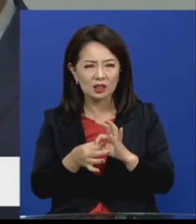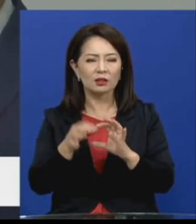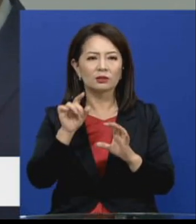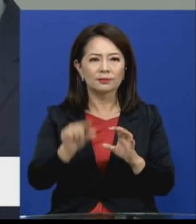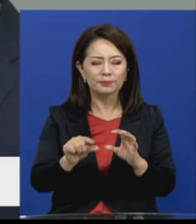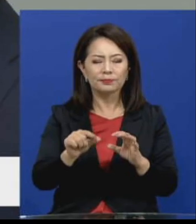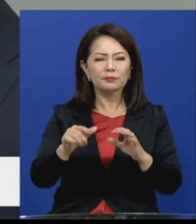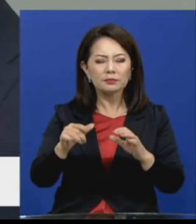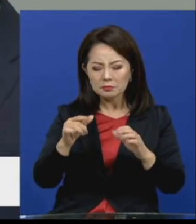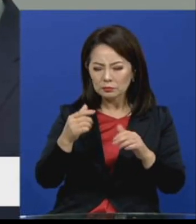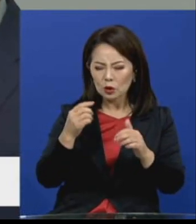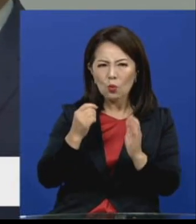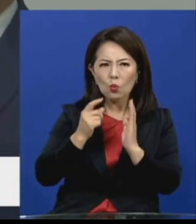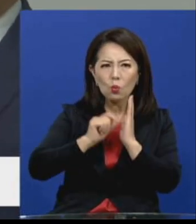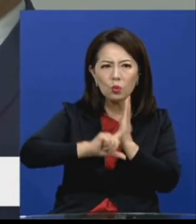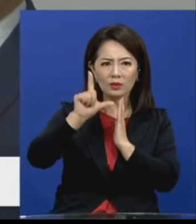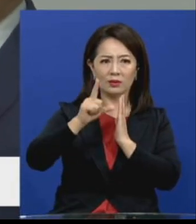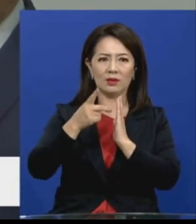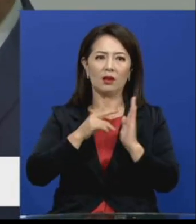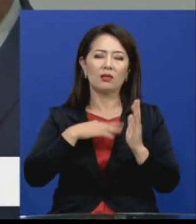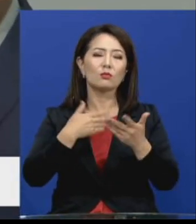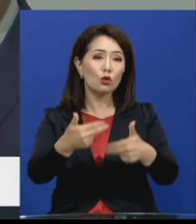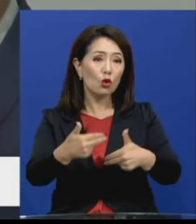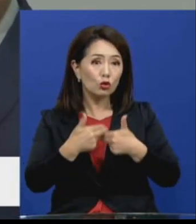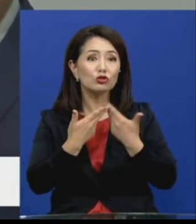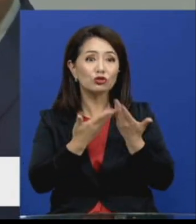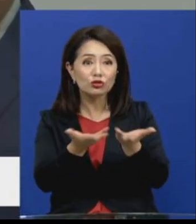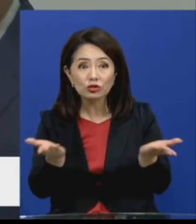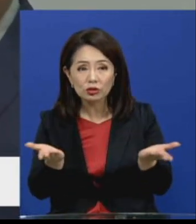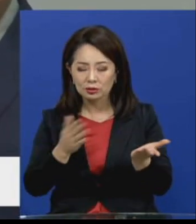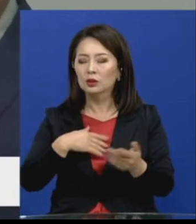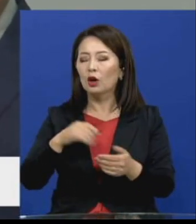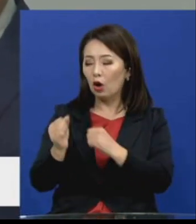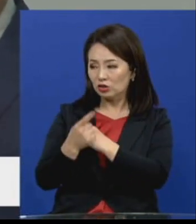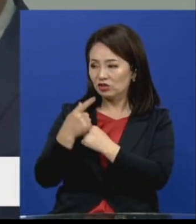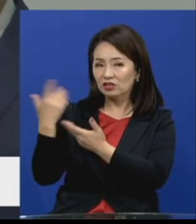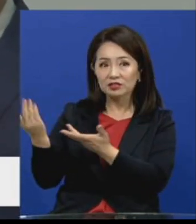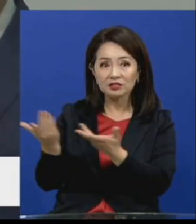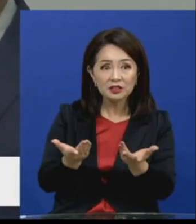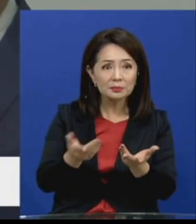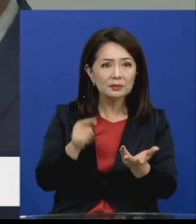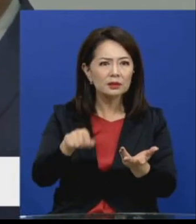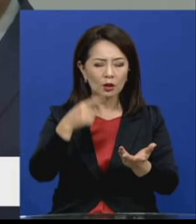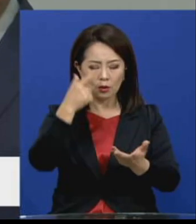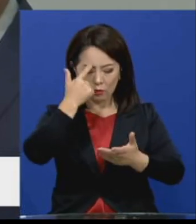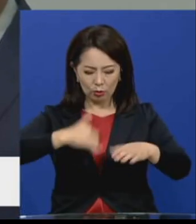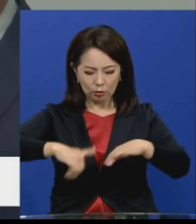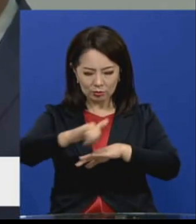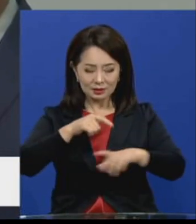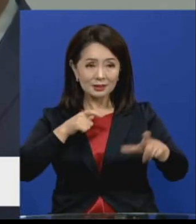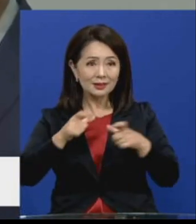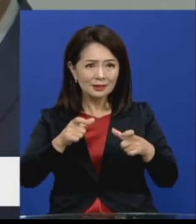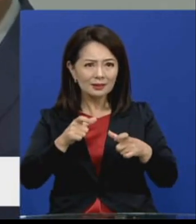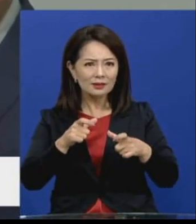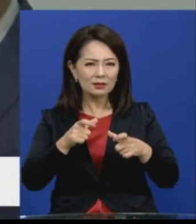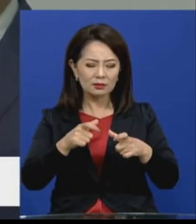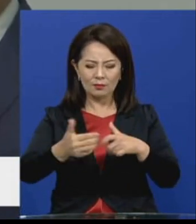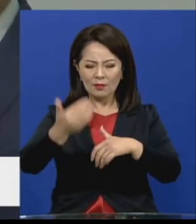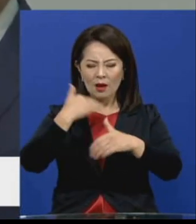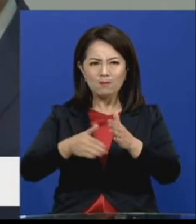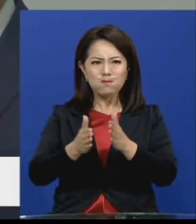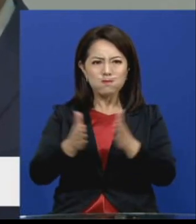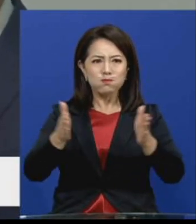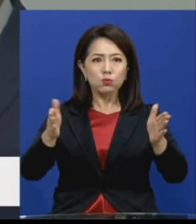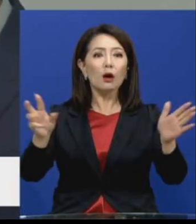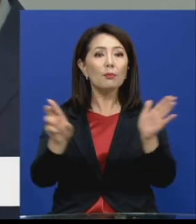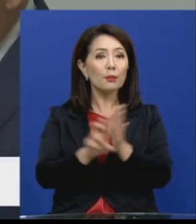барангуу их тусыг хүргэж байгаа гэдгийг мөн онцлон тэмдэглэж байна. Монголын эдийн засаг одоогийнхоос хэд дахин төлөх